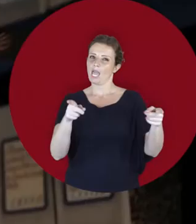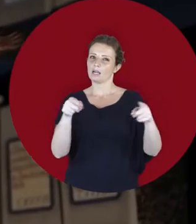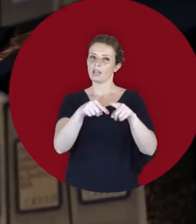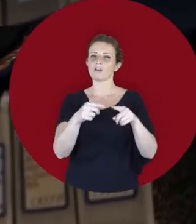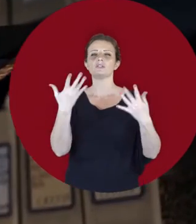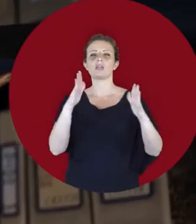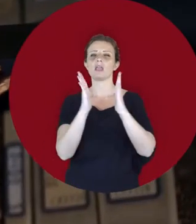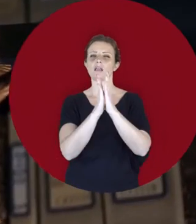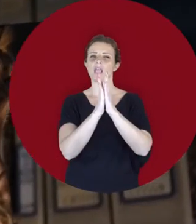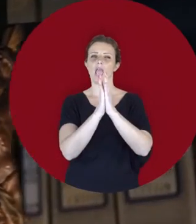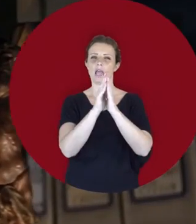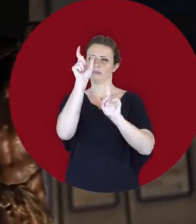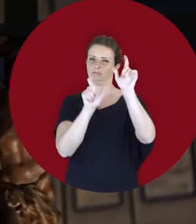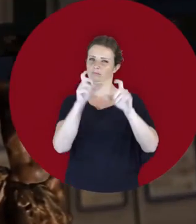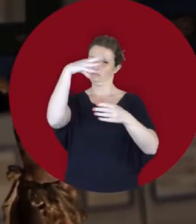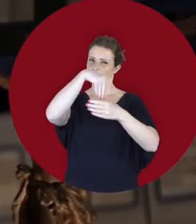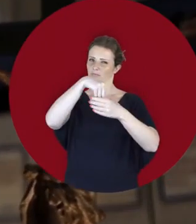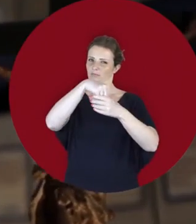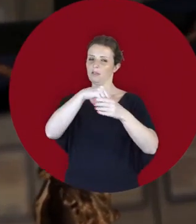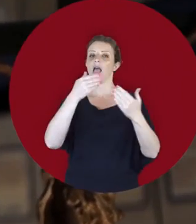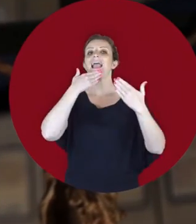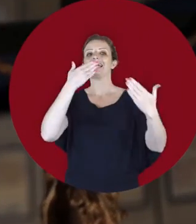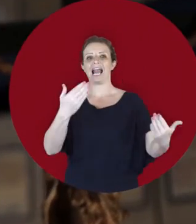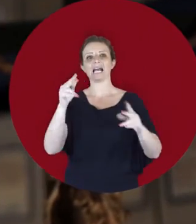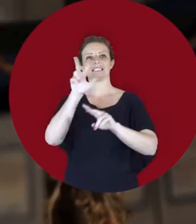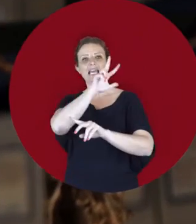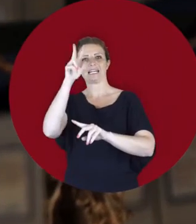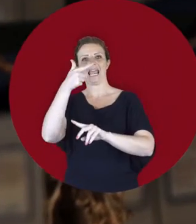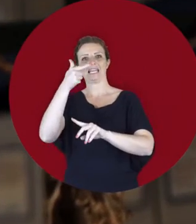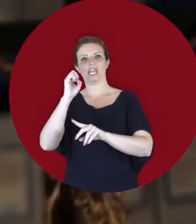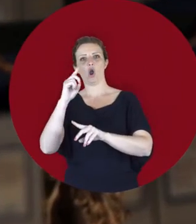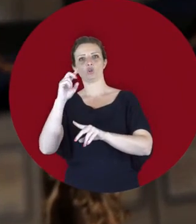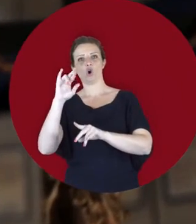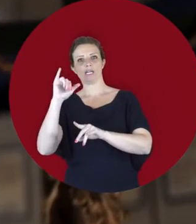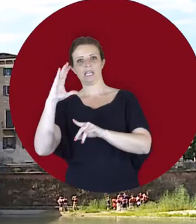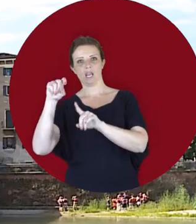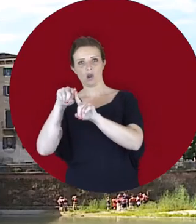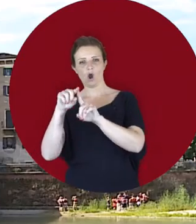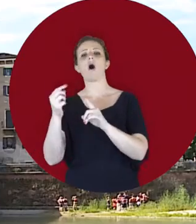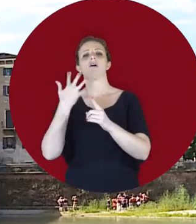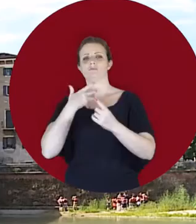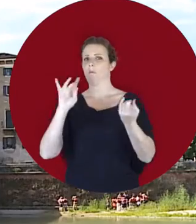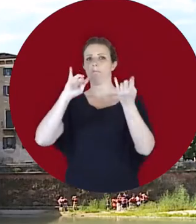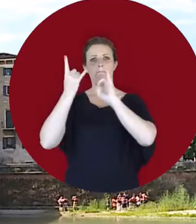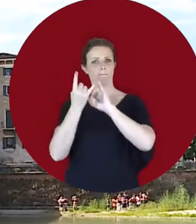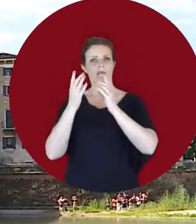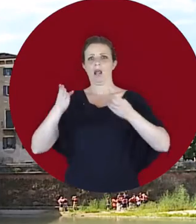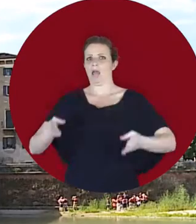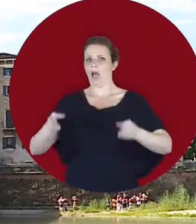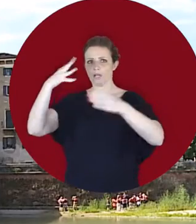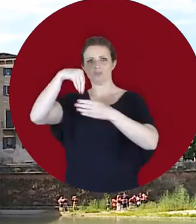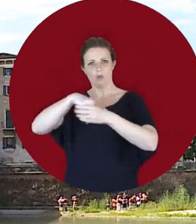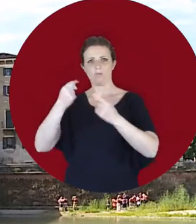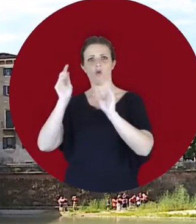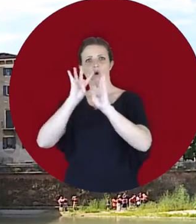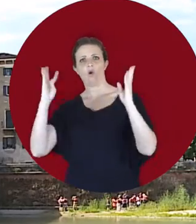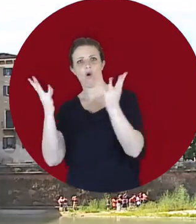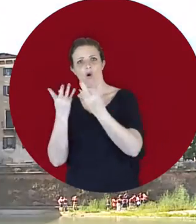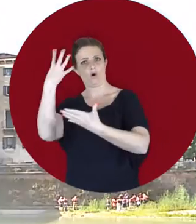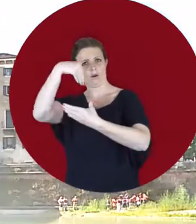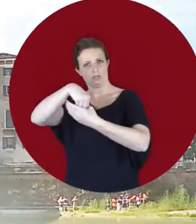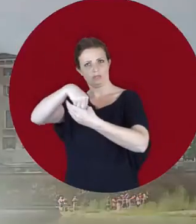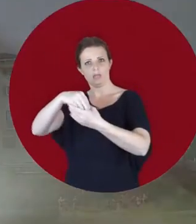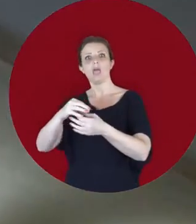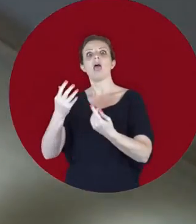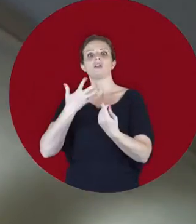Era questo il tempo in cui il clero locale, grazie all'appoggio del re ostrogoto Teodorico, che vi aveva eretto il palazzo e che vi soggiornava con la